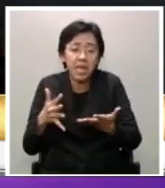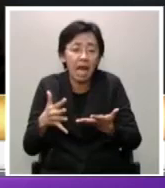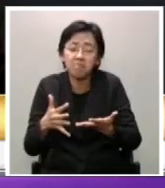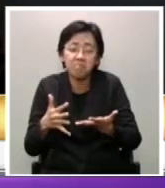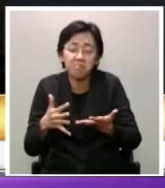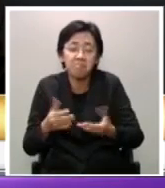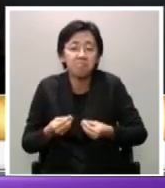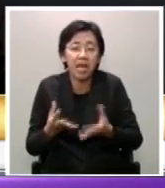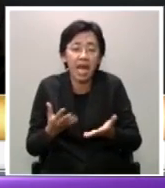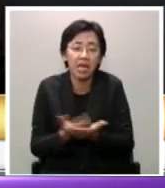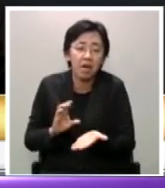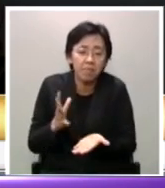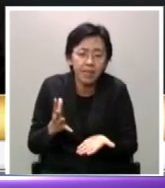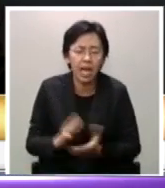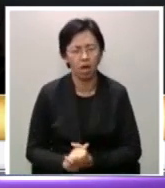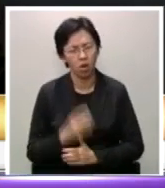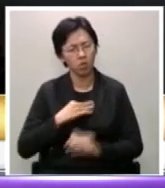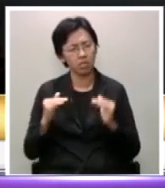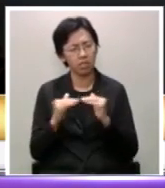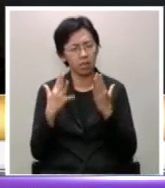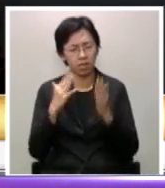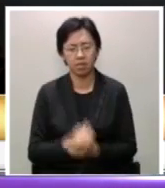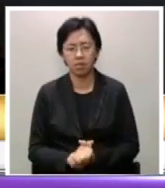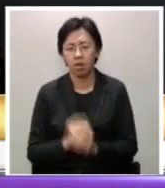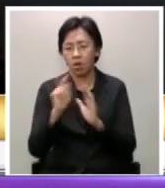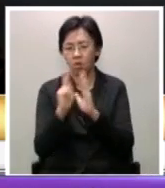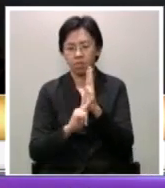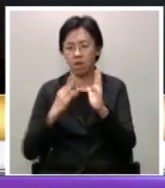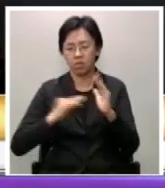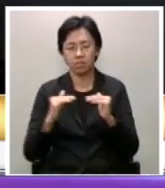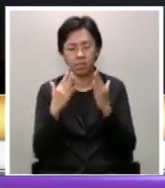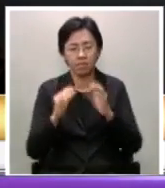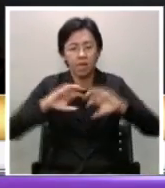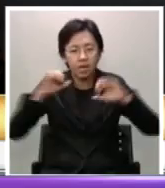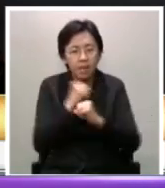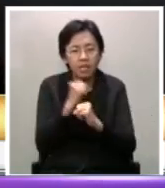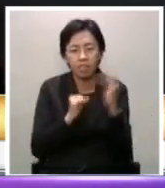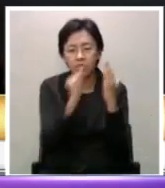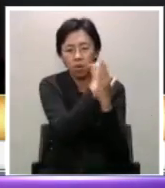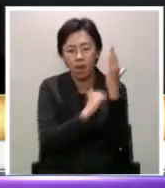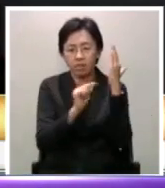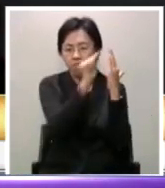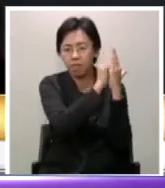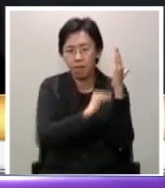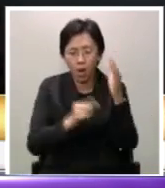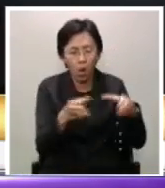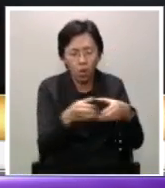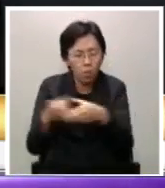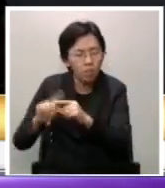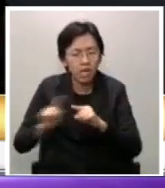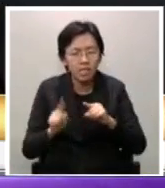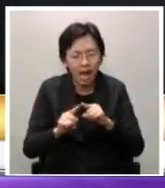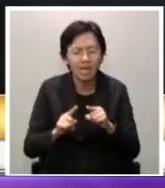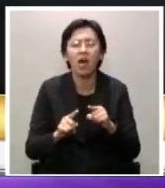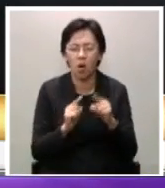ยนะอันนี้มันไม่เท่าเทียมกันทางต่างกฎหมายด้วยนะครับรัฐบาลทำทุกจังหวัดให้พี่น้องประชาชนทุกกลุ่มทุกฝ่ายมันอา